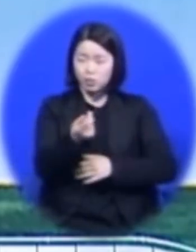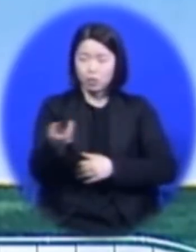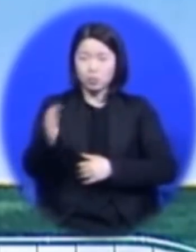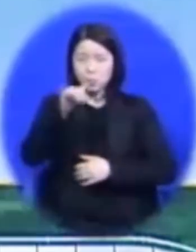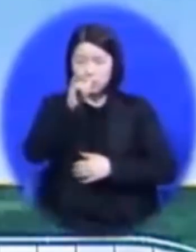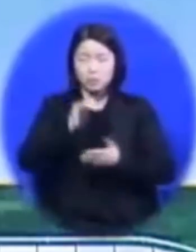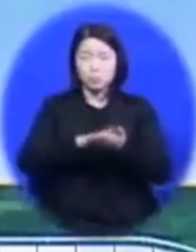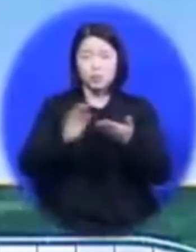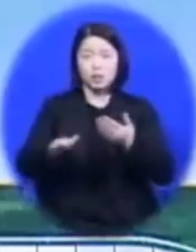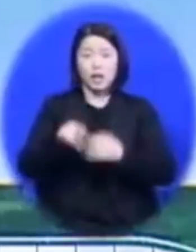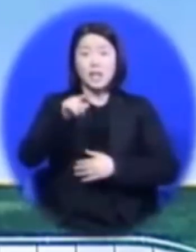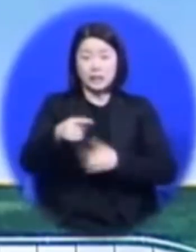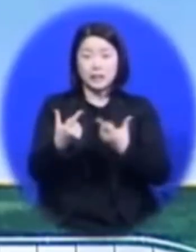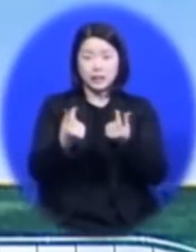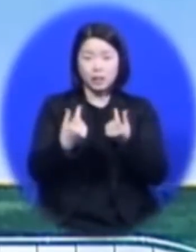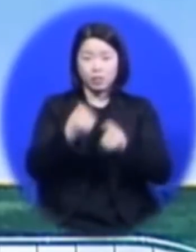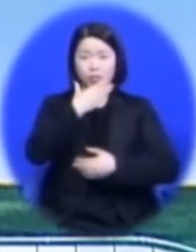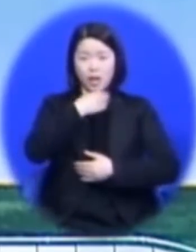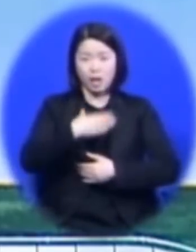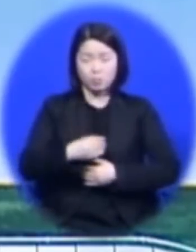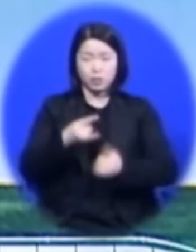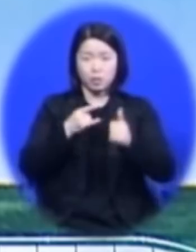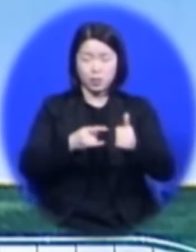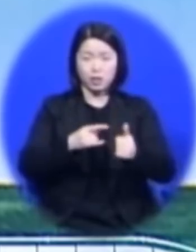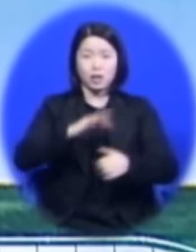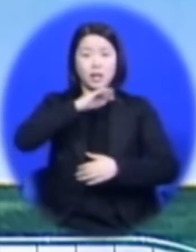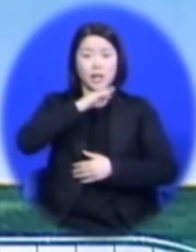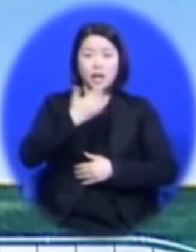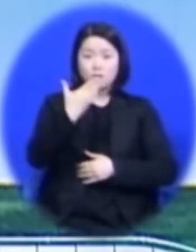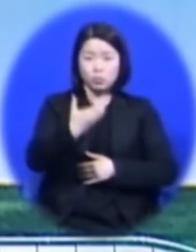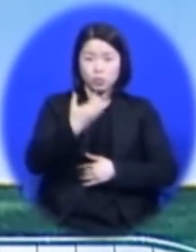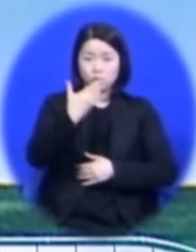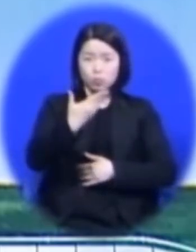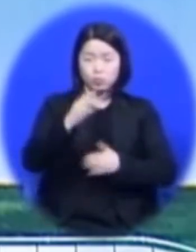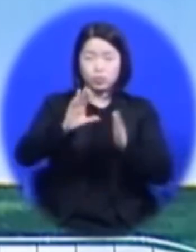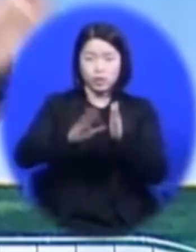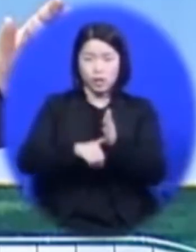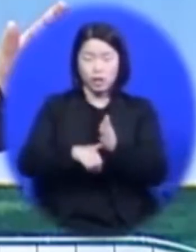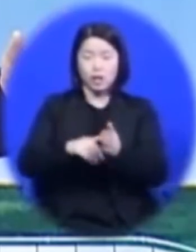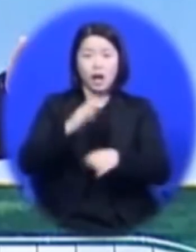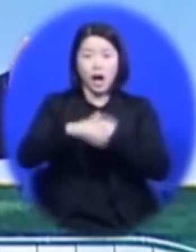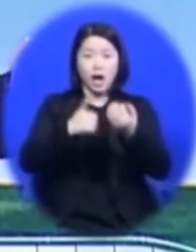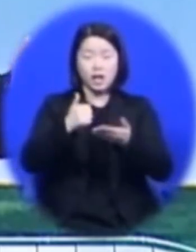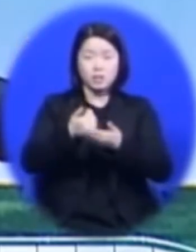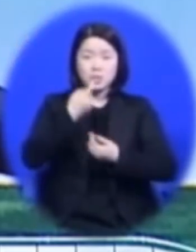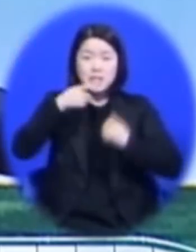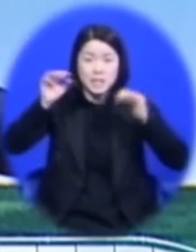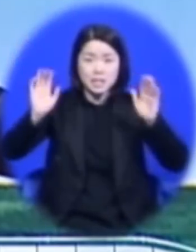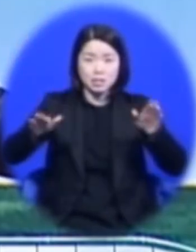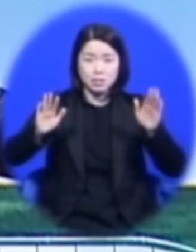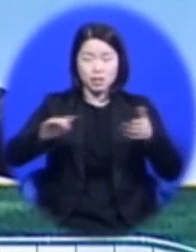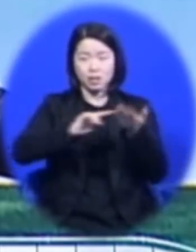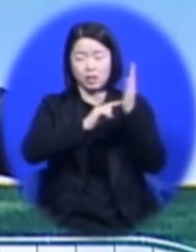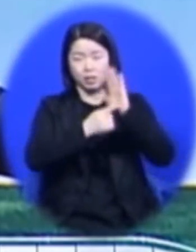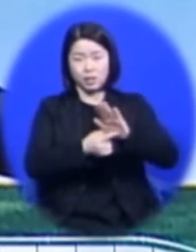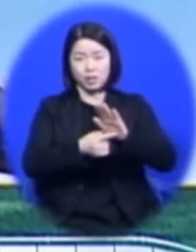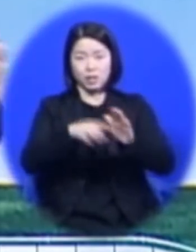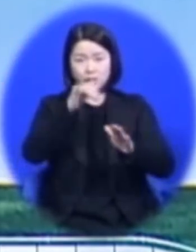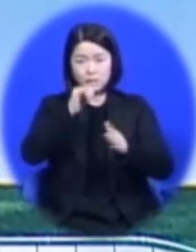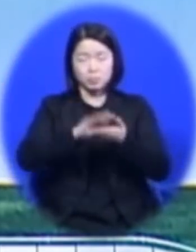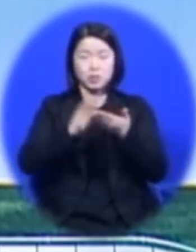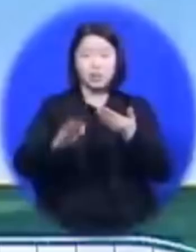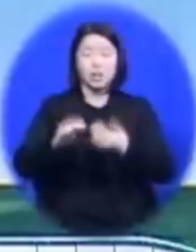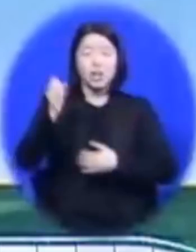그런 아브라함에게 9 19세가 되던 데 하나님의 천사가 나타나 십니다